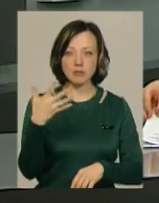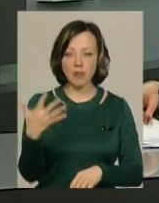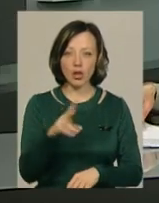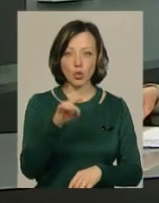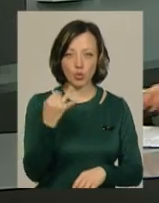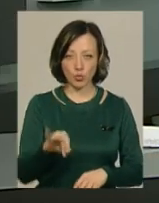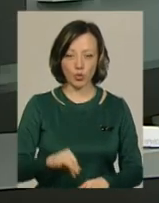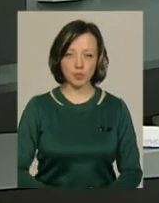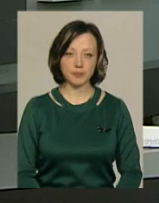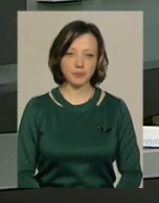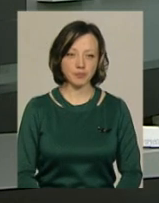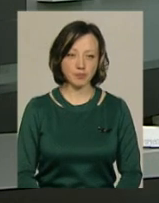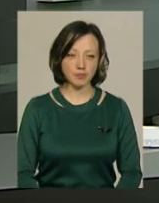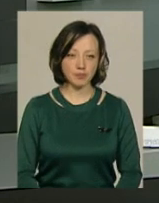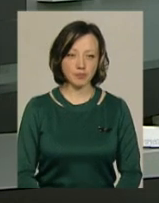25 лютого.